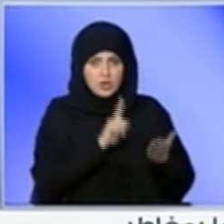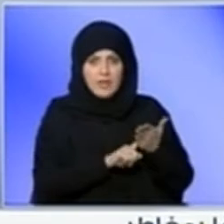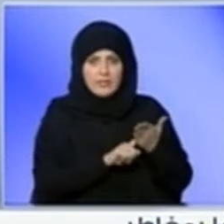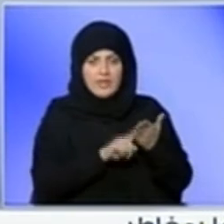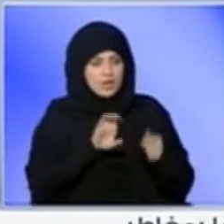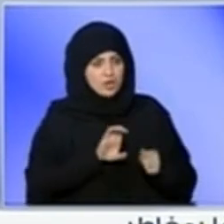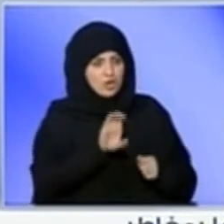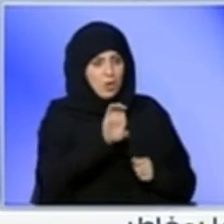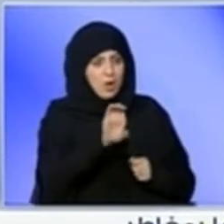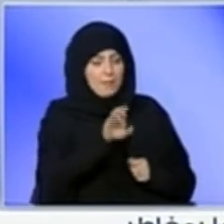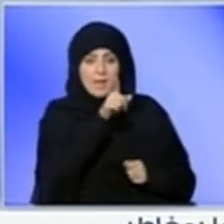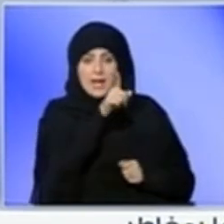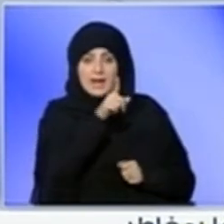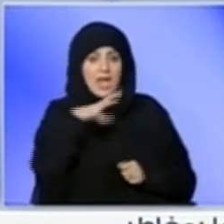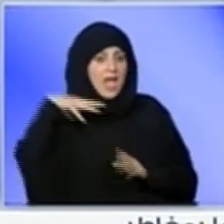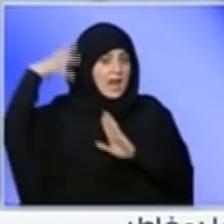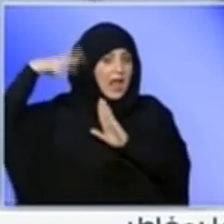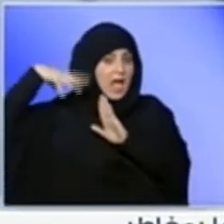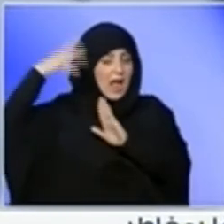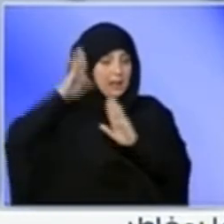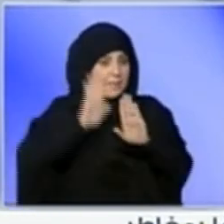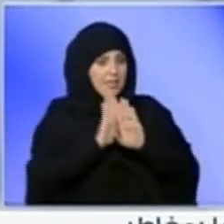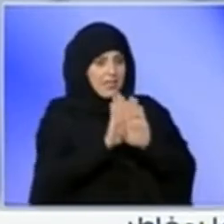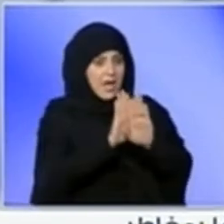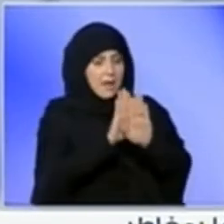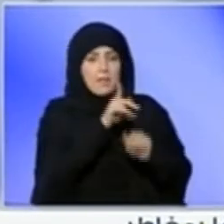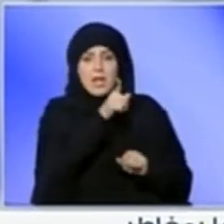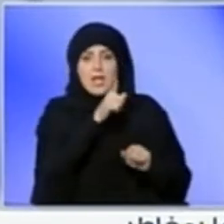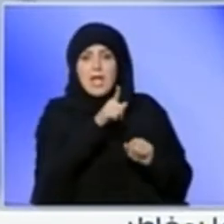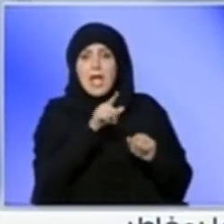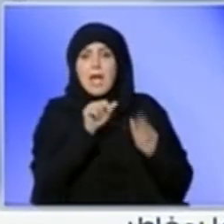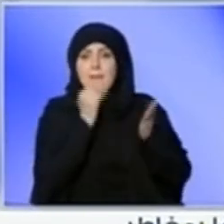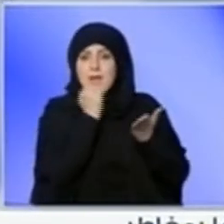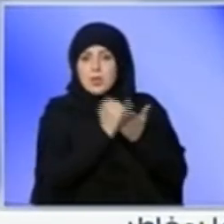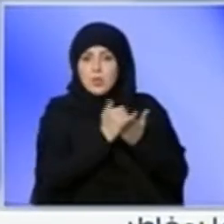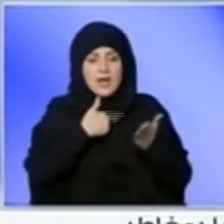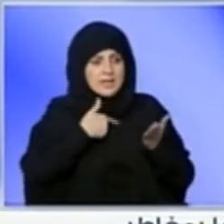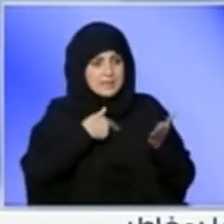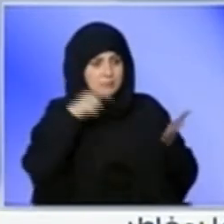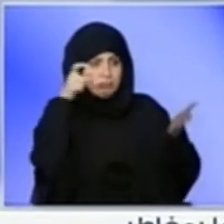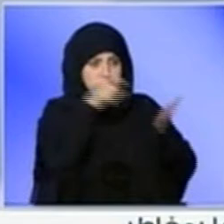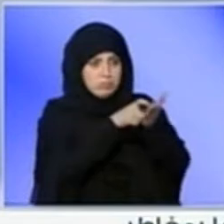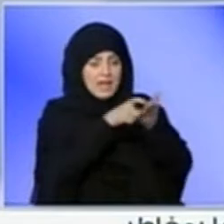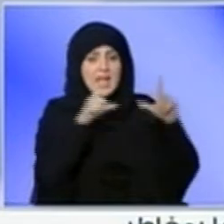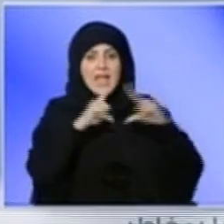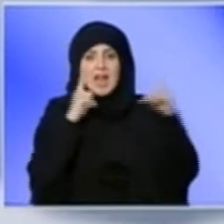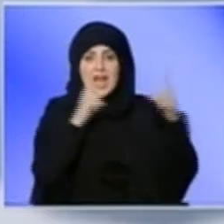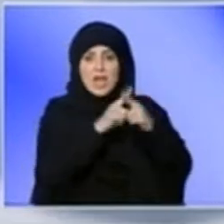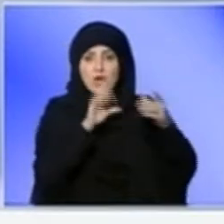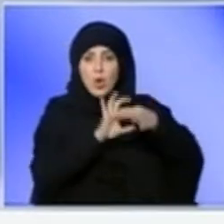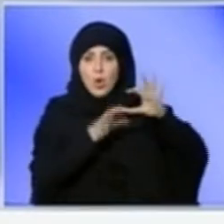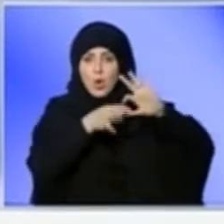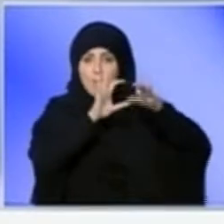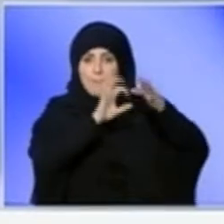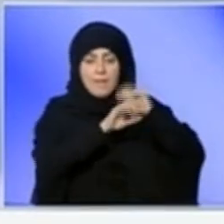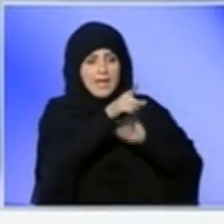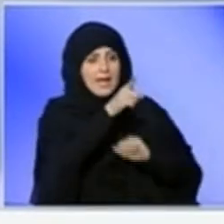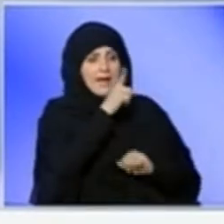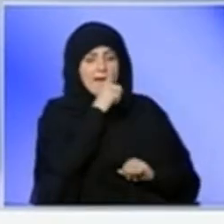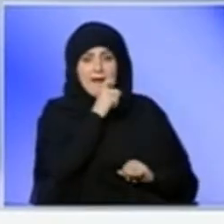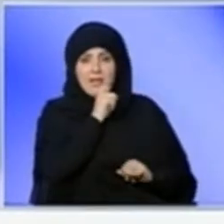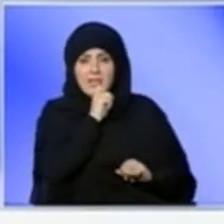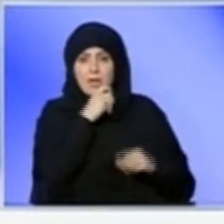المبادرة الأساسية أو مبادرة أنقذ الحلم أطلقتها اللجنة الأولمبية القطرية مع المركز الدولي